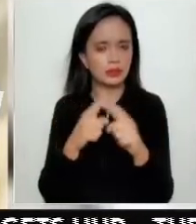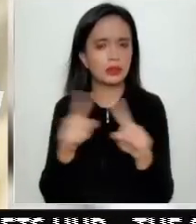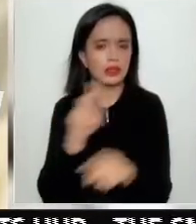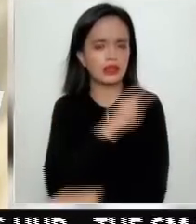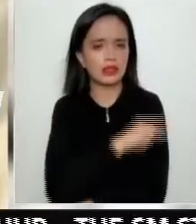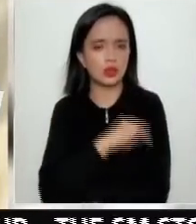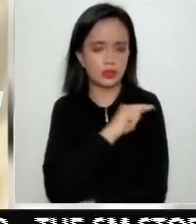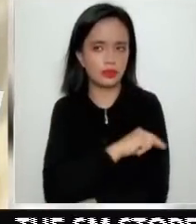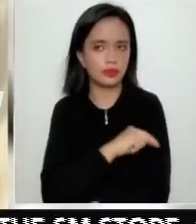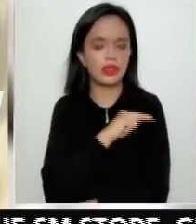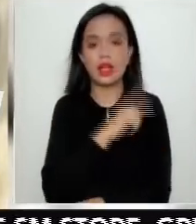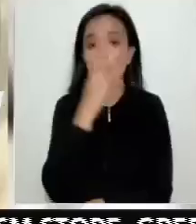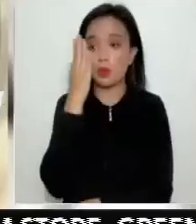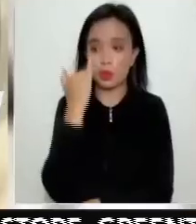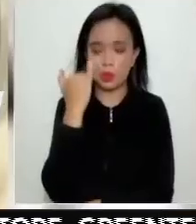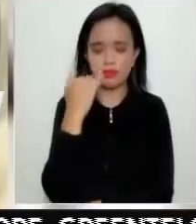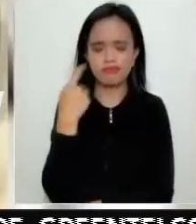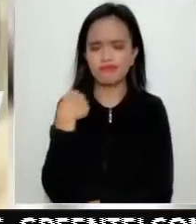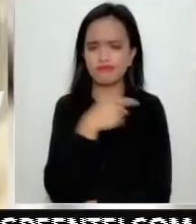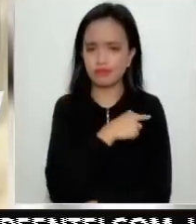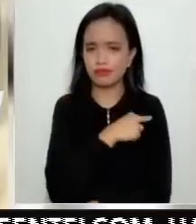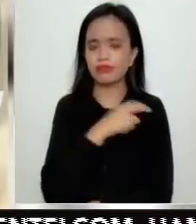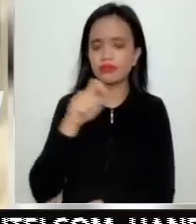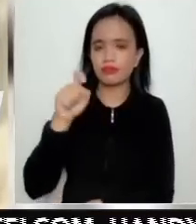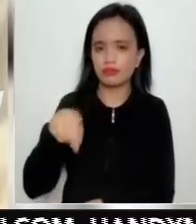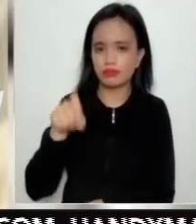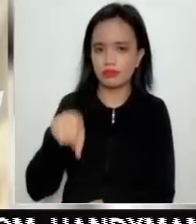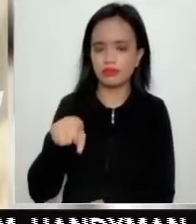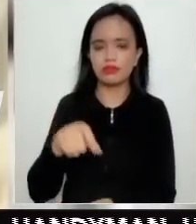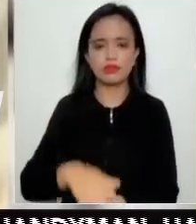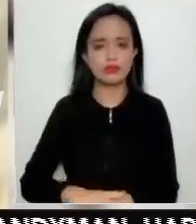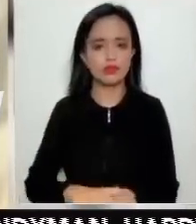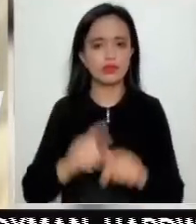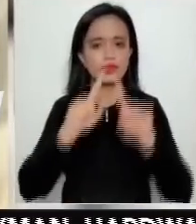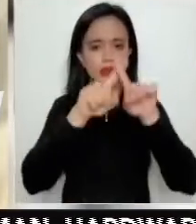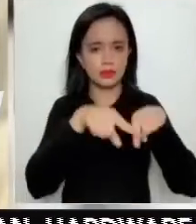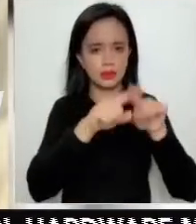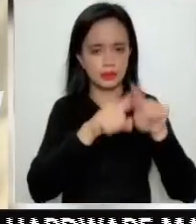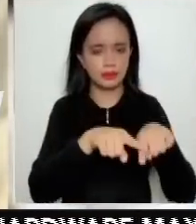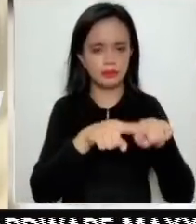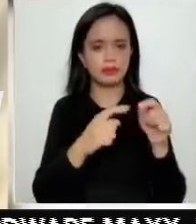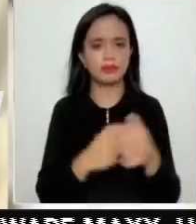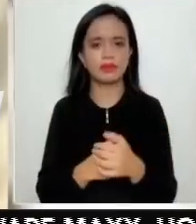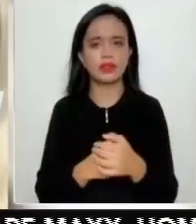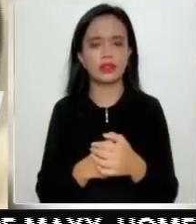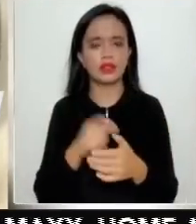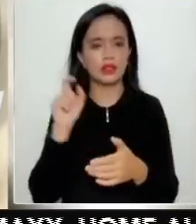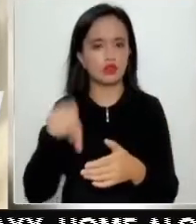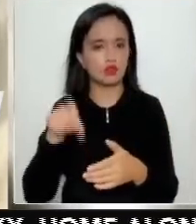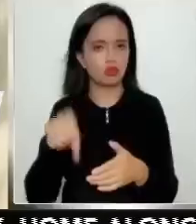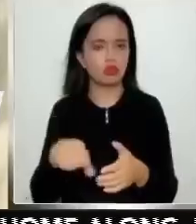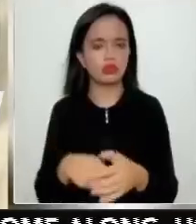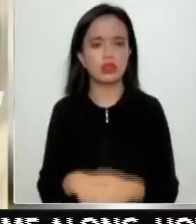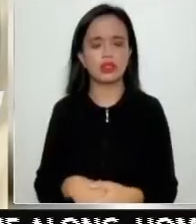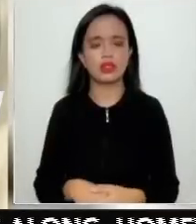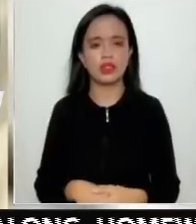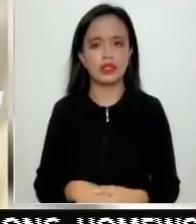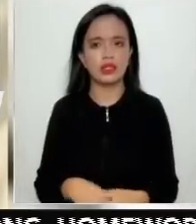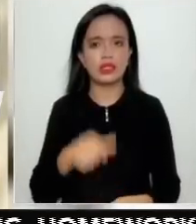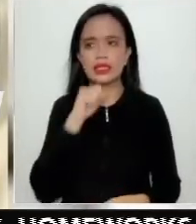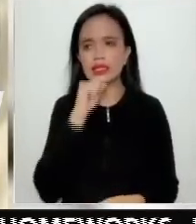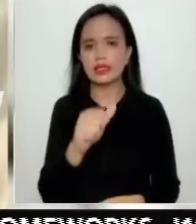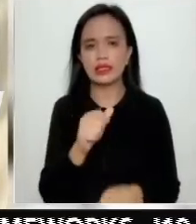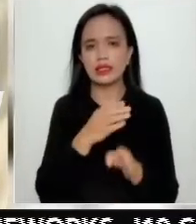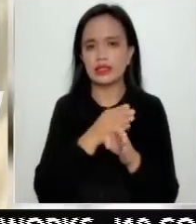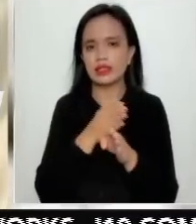we have to develop that capability to perform our mandate. It is not directed